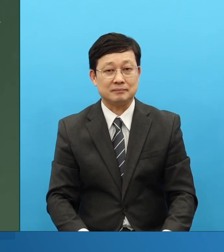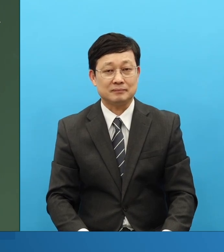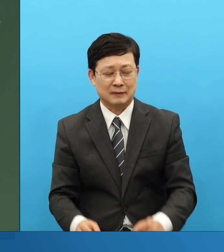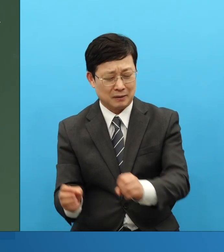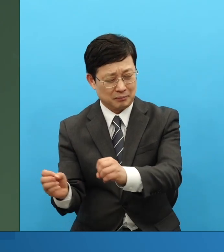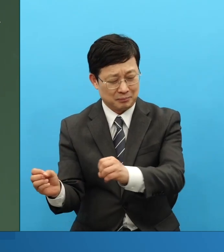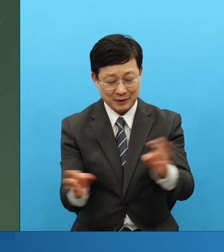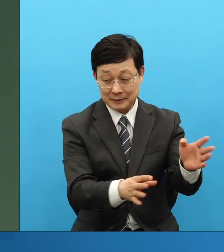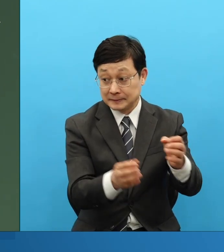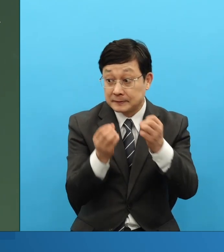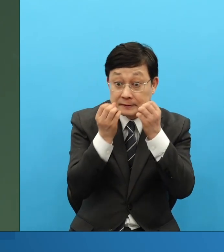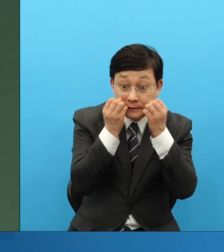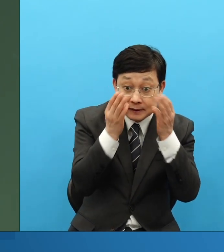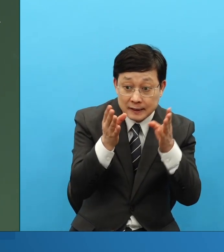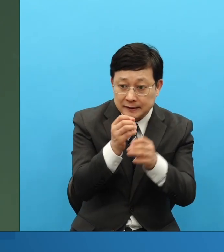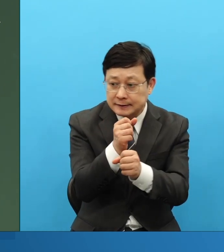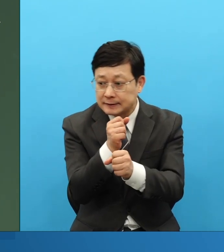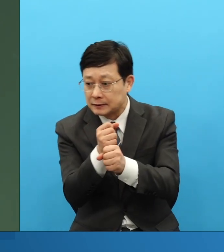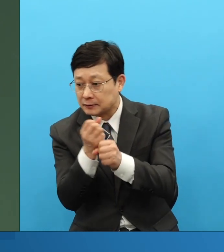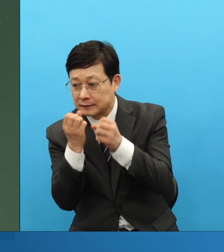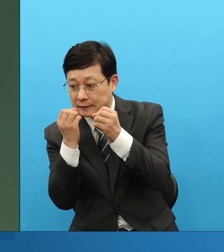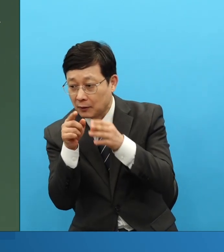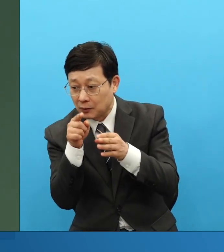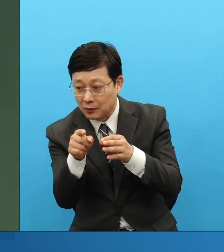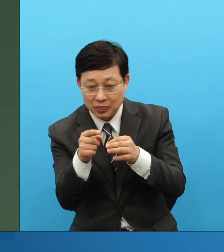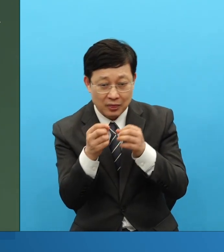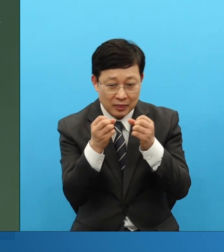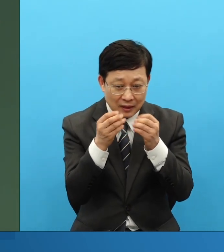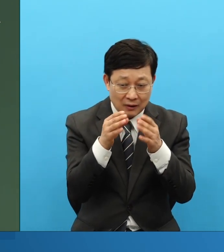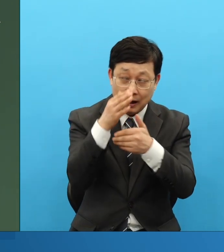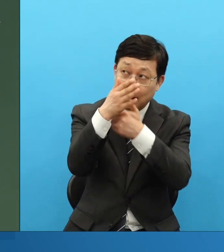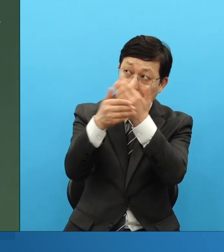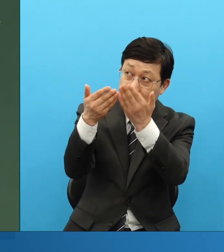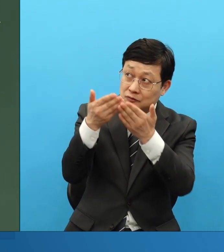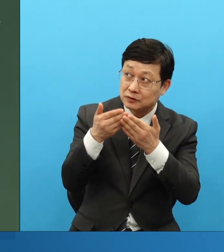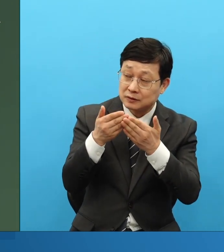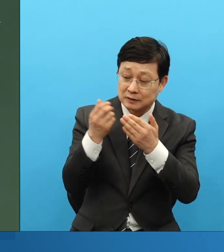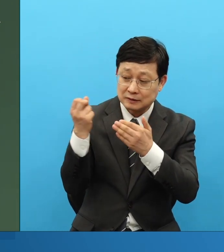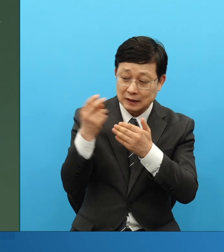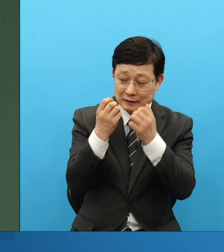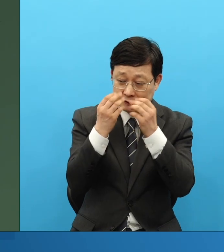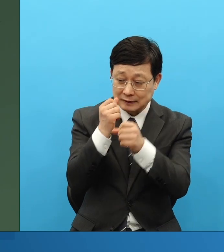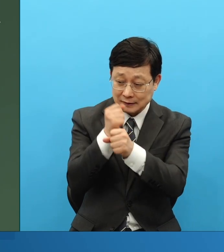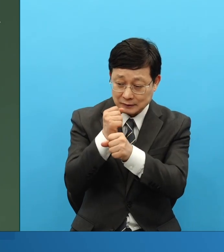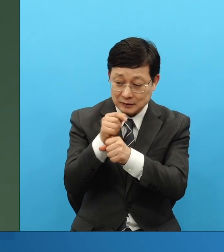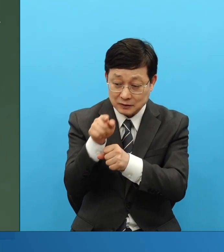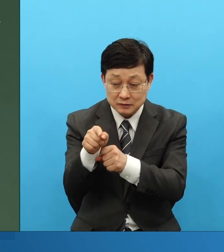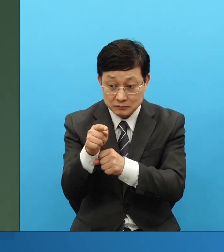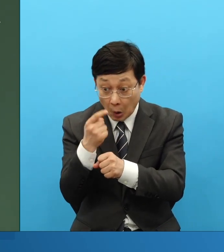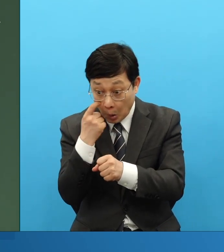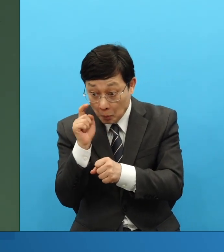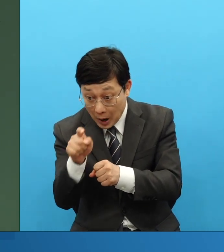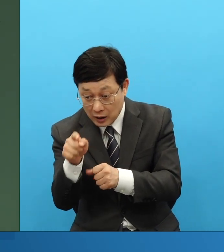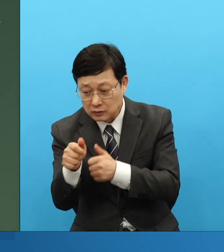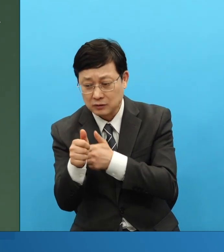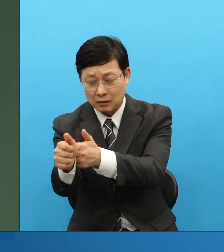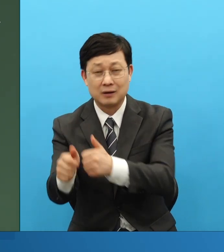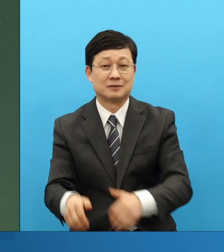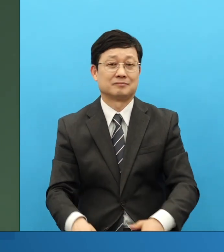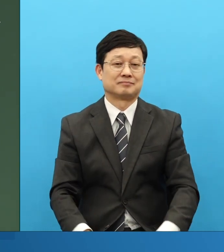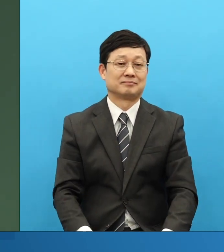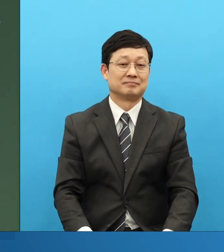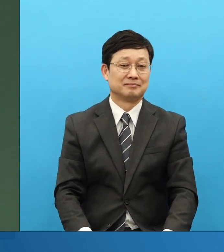우리는 절대로 필요한 For us, it's what's 재창조의 actually needed, the work of recreation.